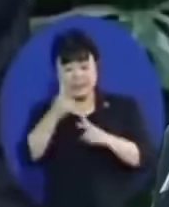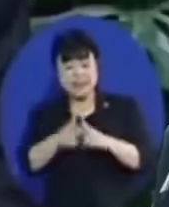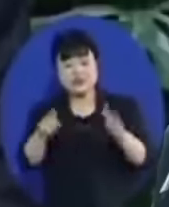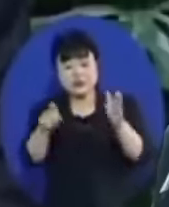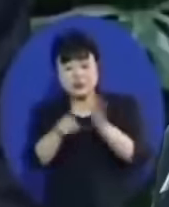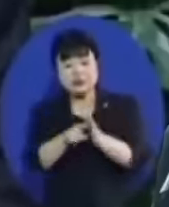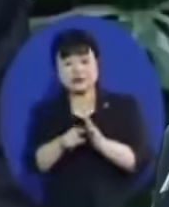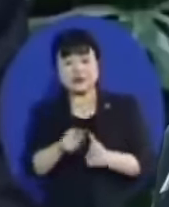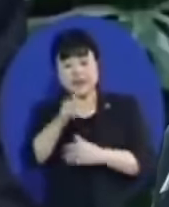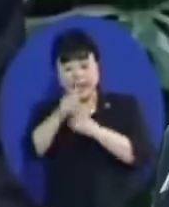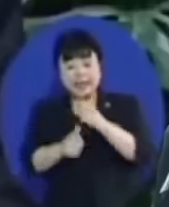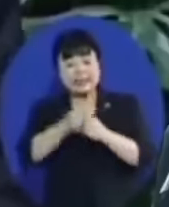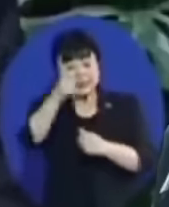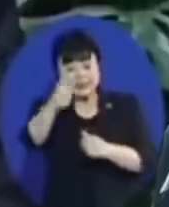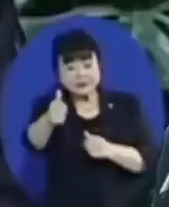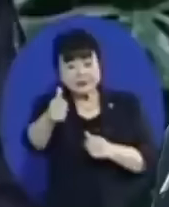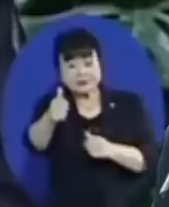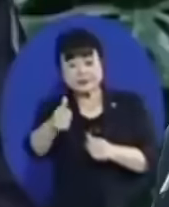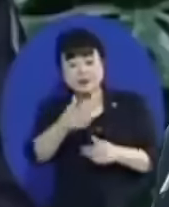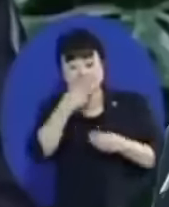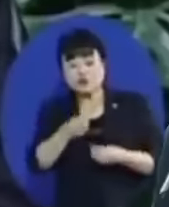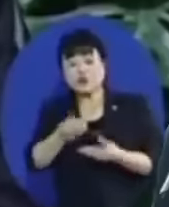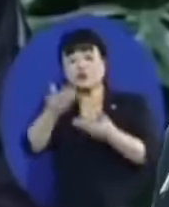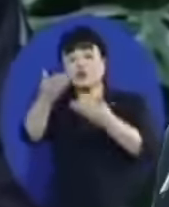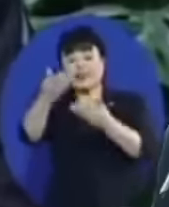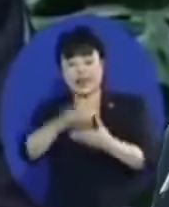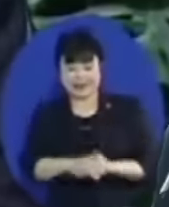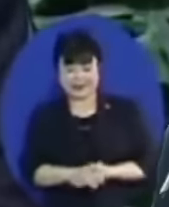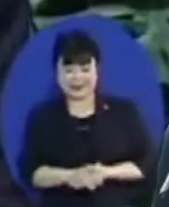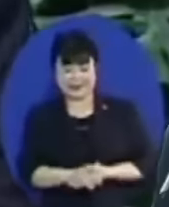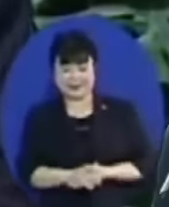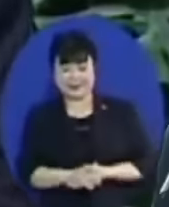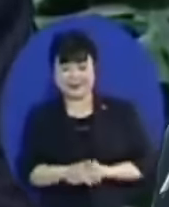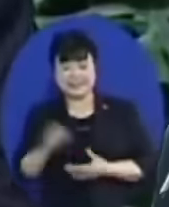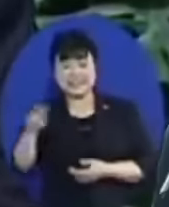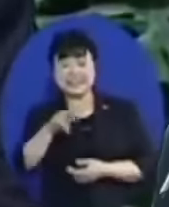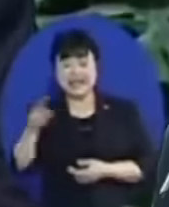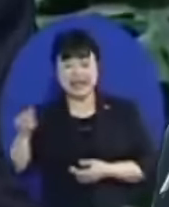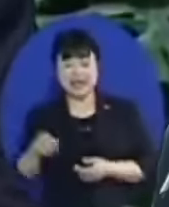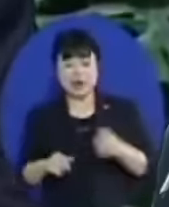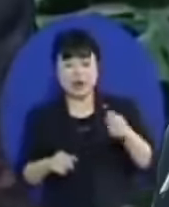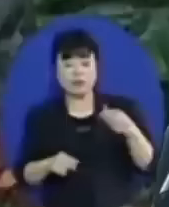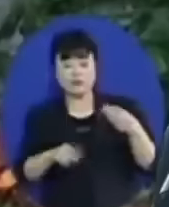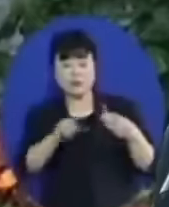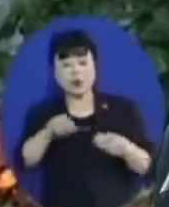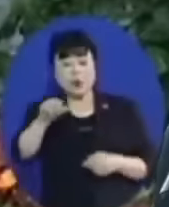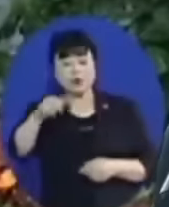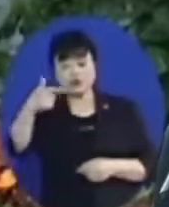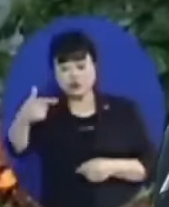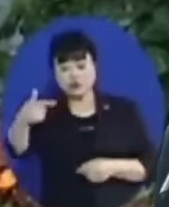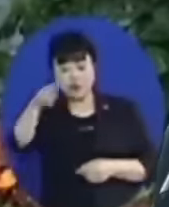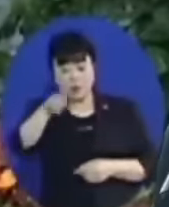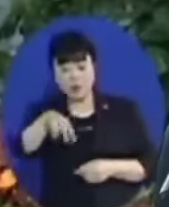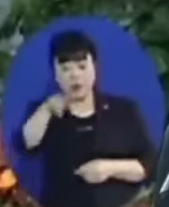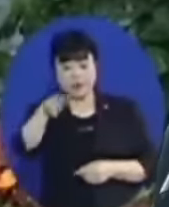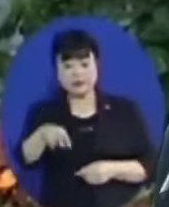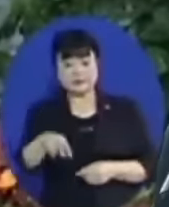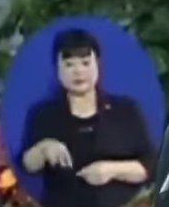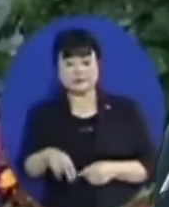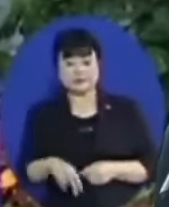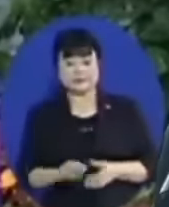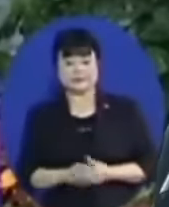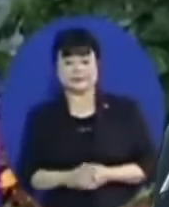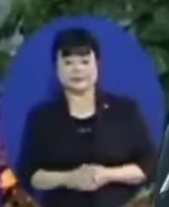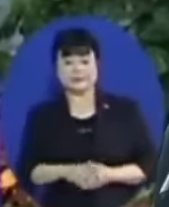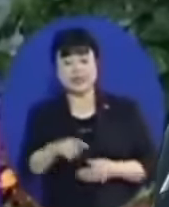믿자 말자 하나님은 축복을 주신 것입니다. 이사야 53장 5절로 6절에 우리 다 같이